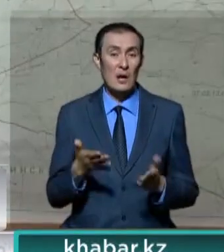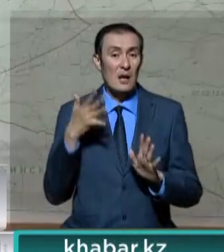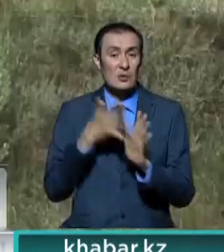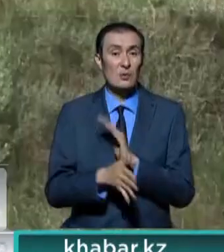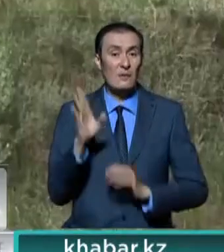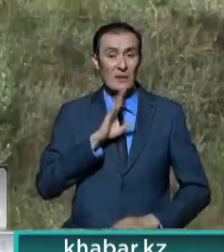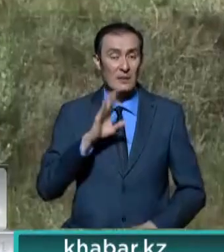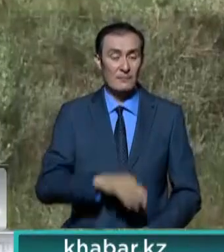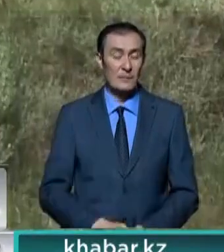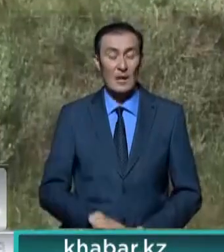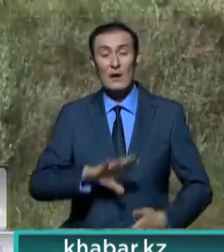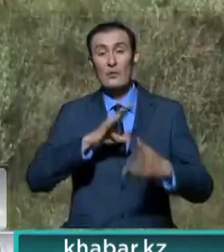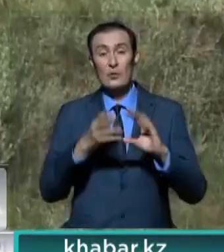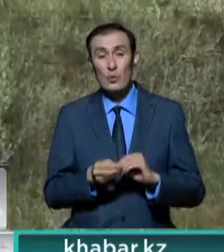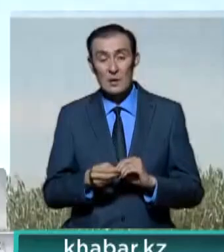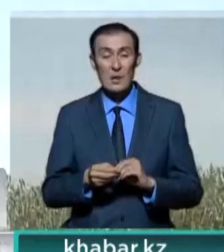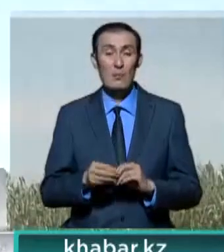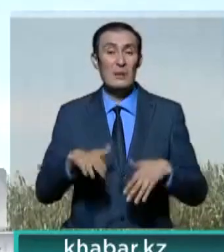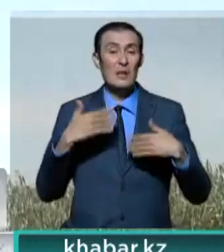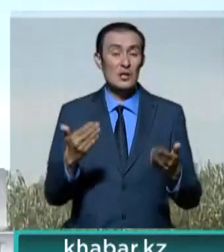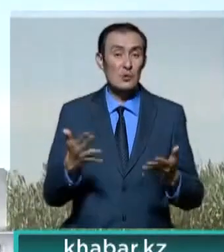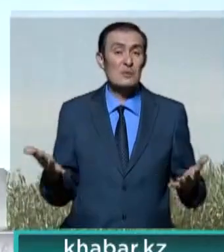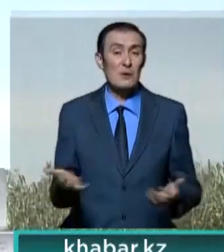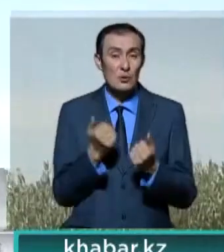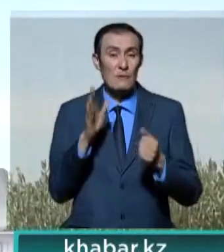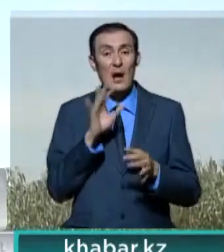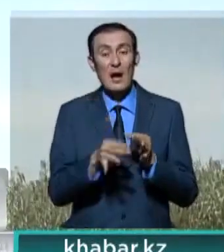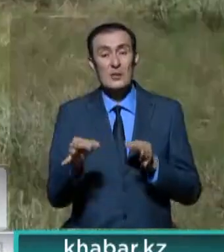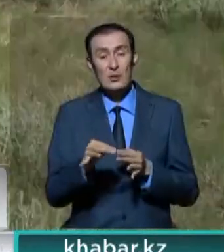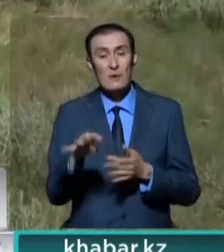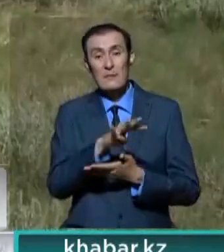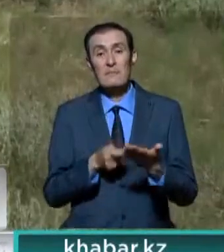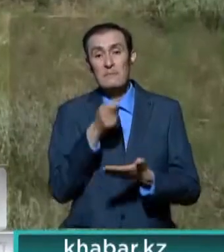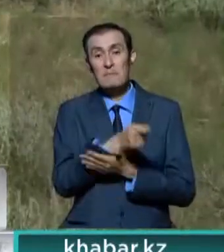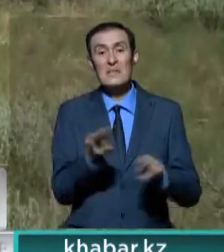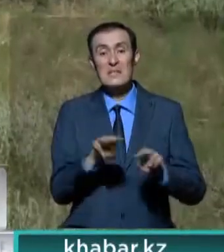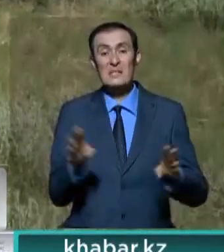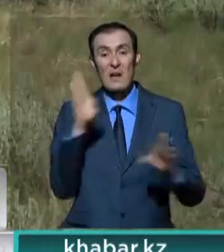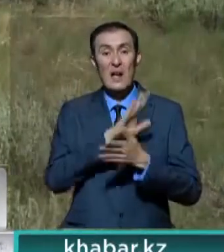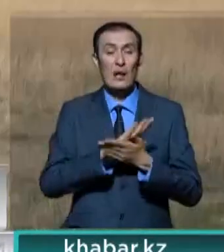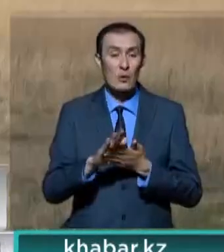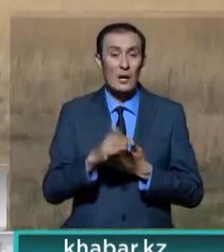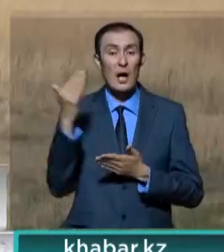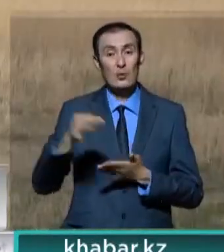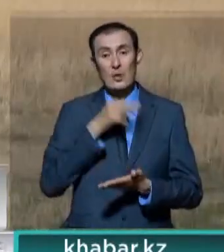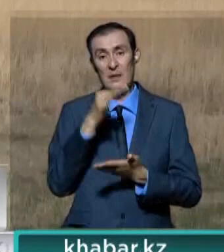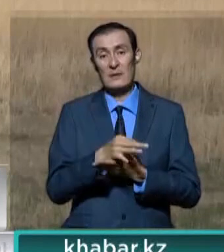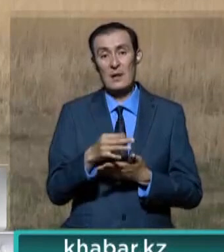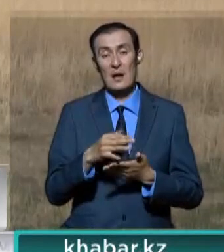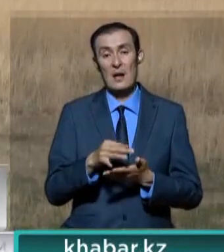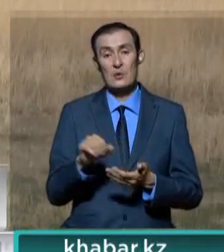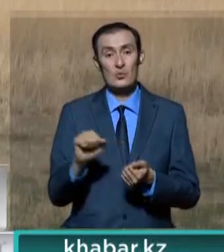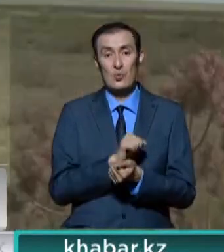расход воды. В итоге свои предложения по спасению озер местные жители направили в Министерство экологии. Оттуда пришла лишь сухая